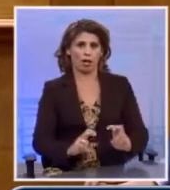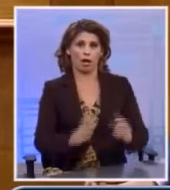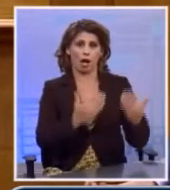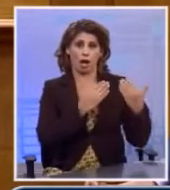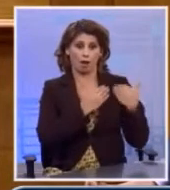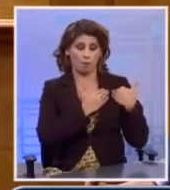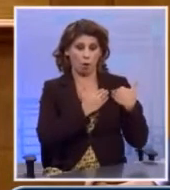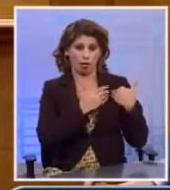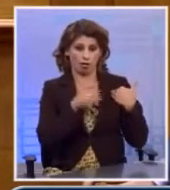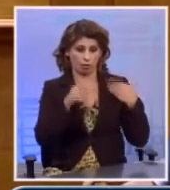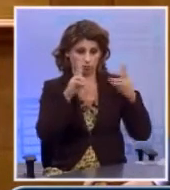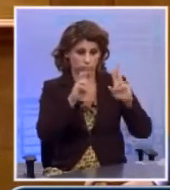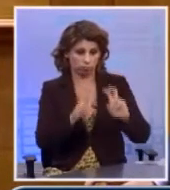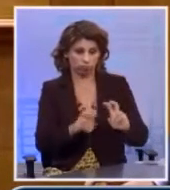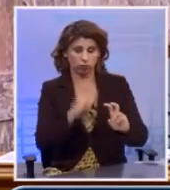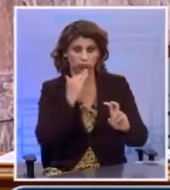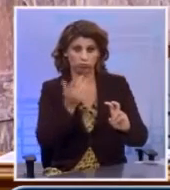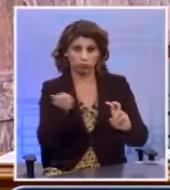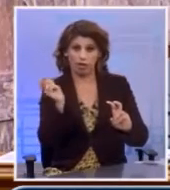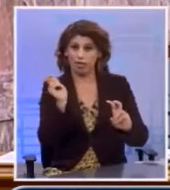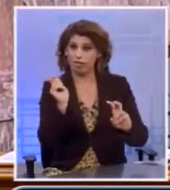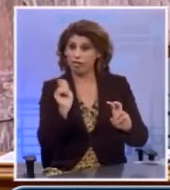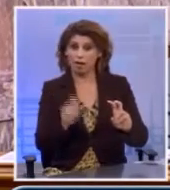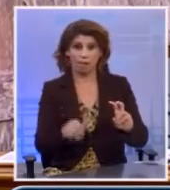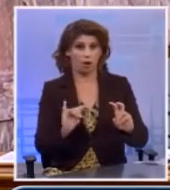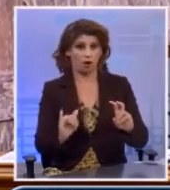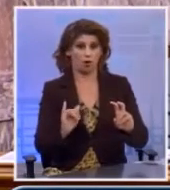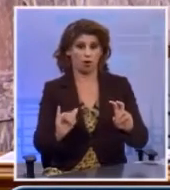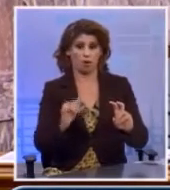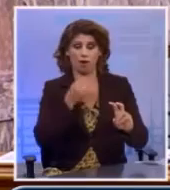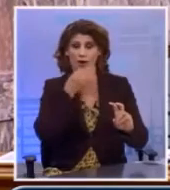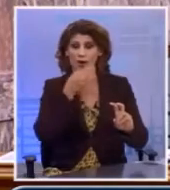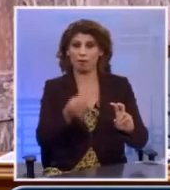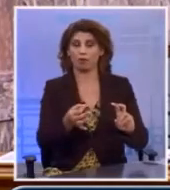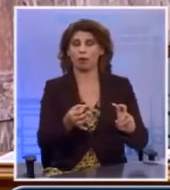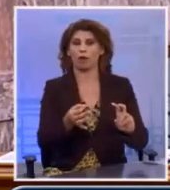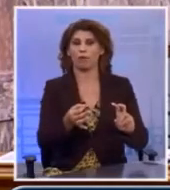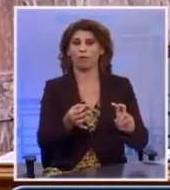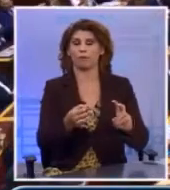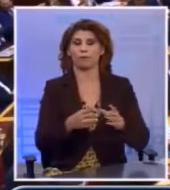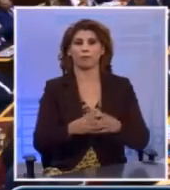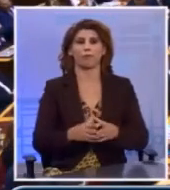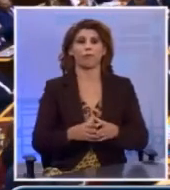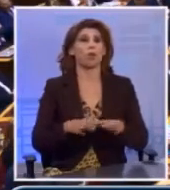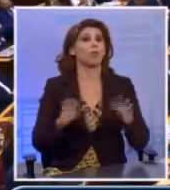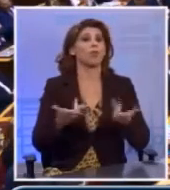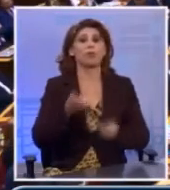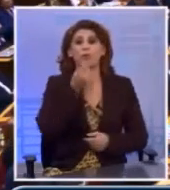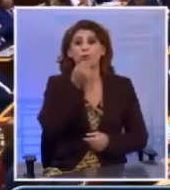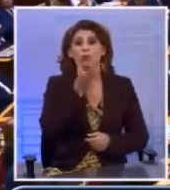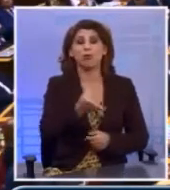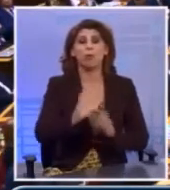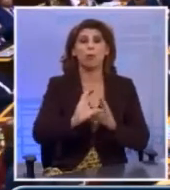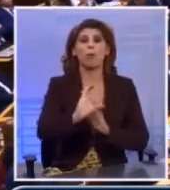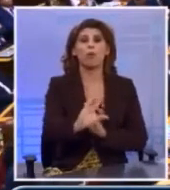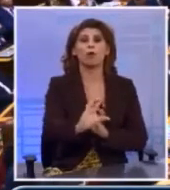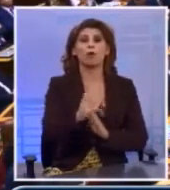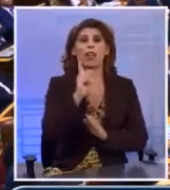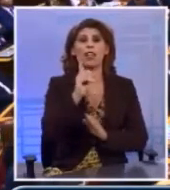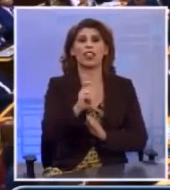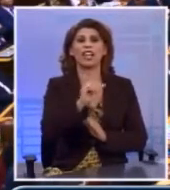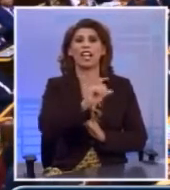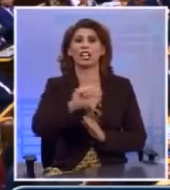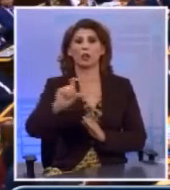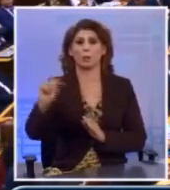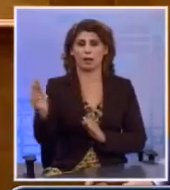είναι δυνατόν ακόμα να προσδιοριστεί πού δαπανήθηκαν ποσά ύψους 10 εκατομμυρίων